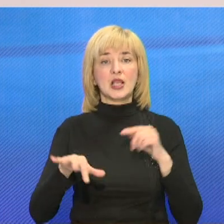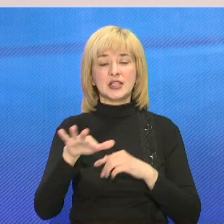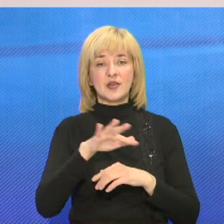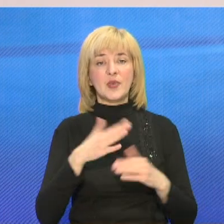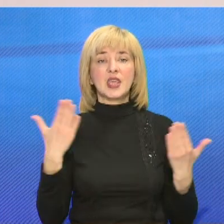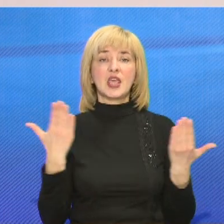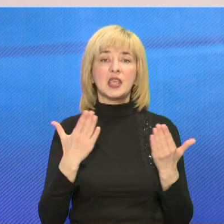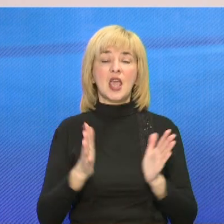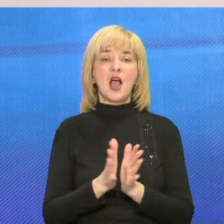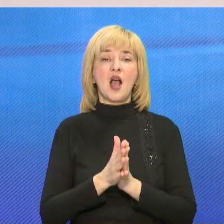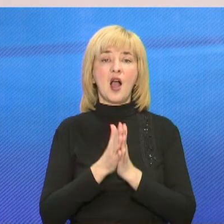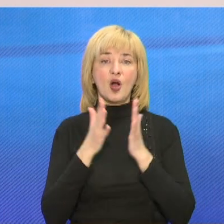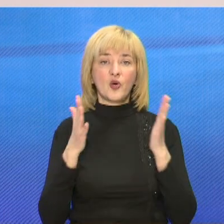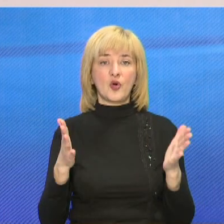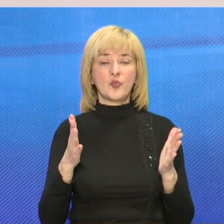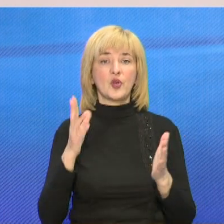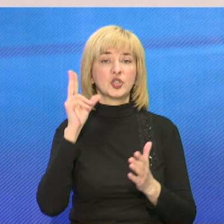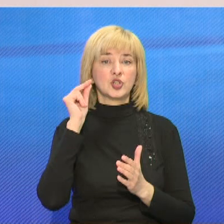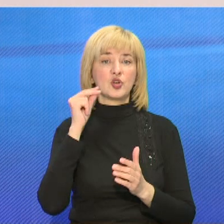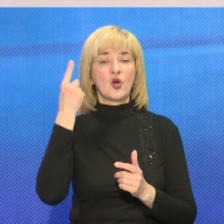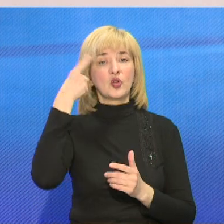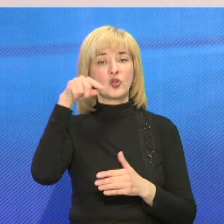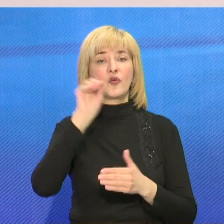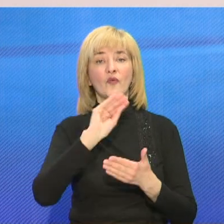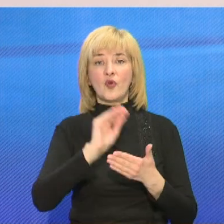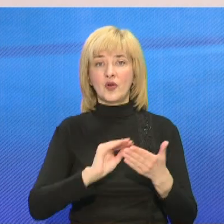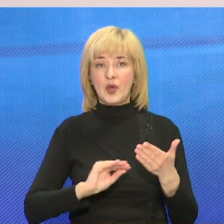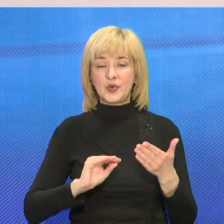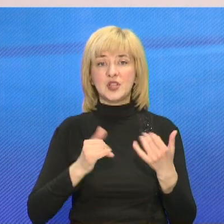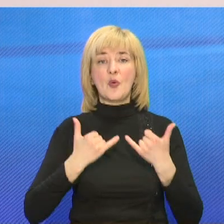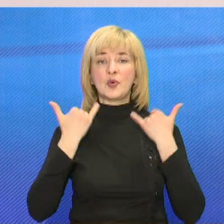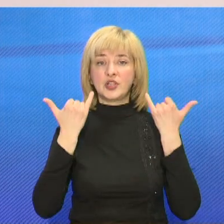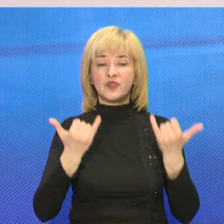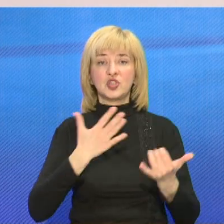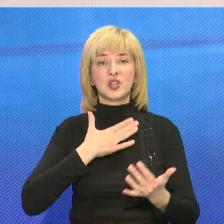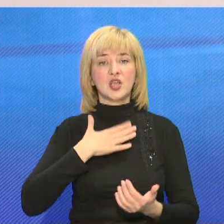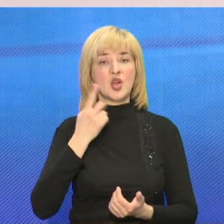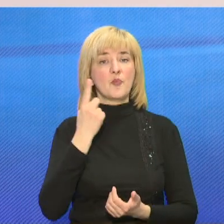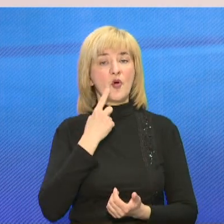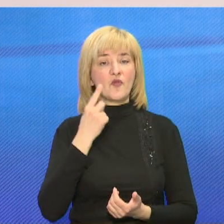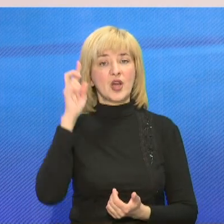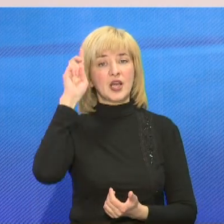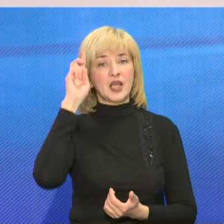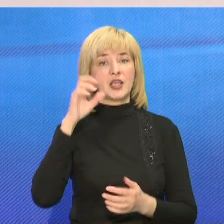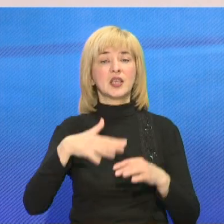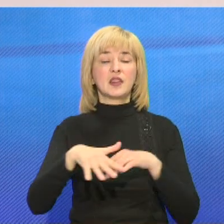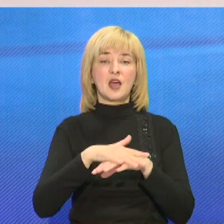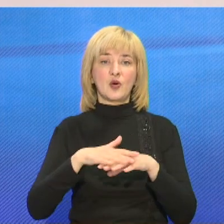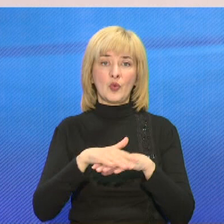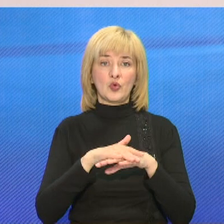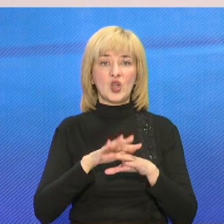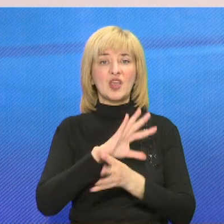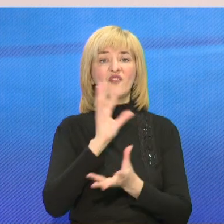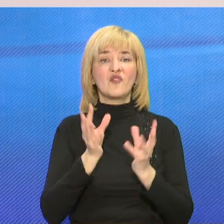який огромную количество творов написал, присвященных восьминовито нашей мове, нашей краине, нашему народу. Ну и в